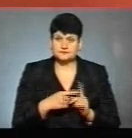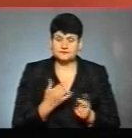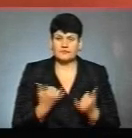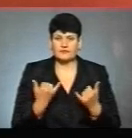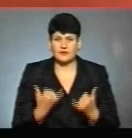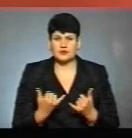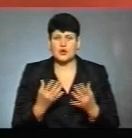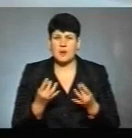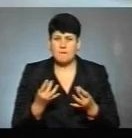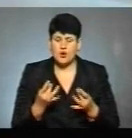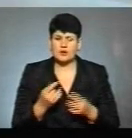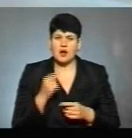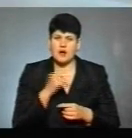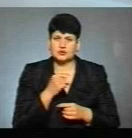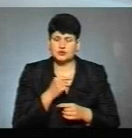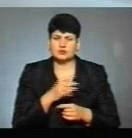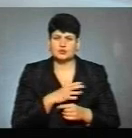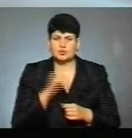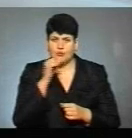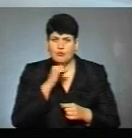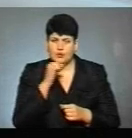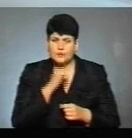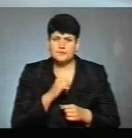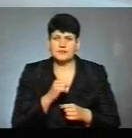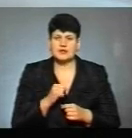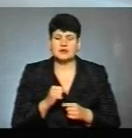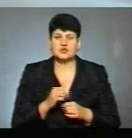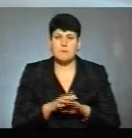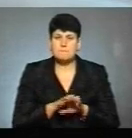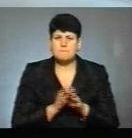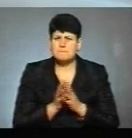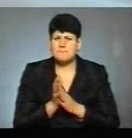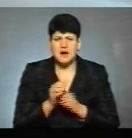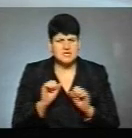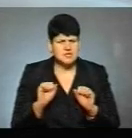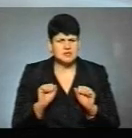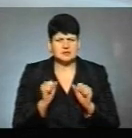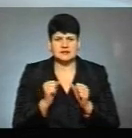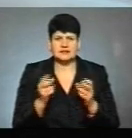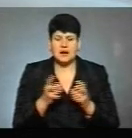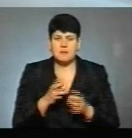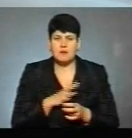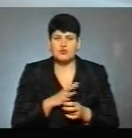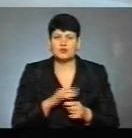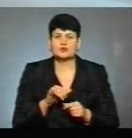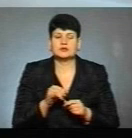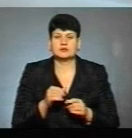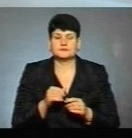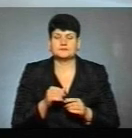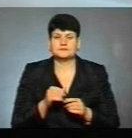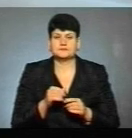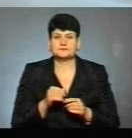так мокро, а тоді морозяний, що пальці замерзали, а треба було десь. Ми